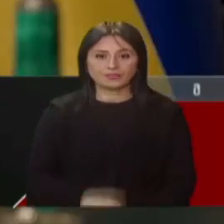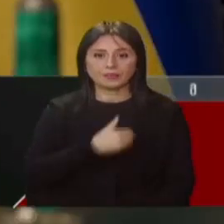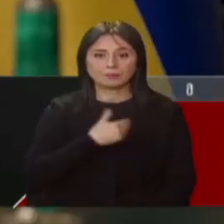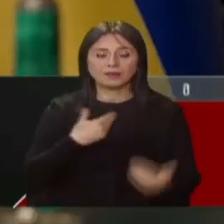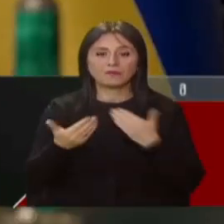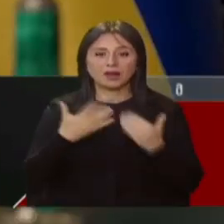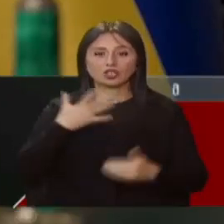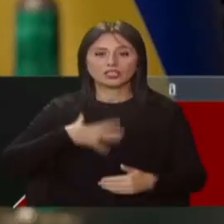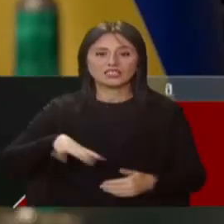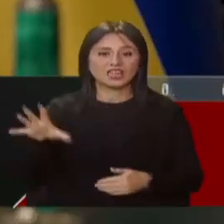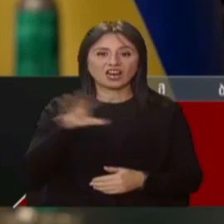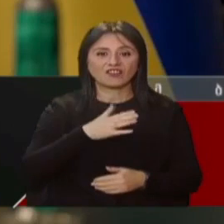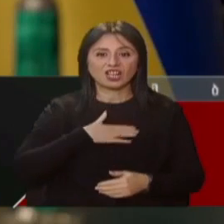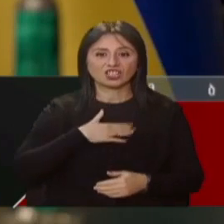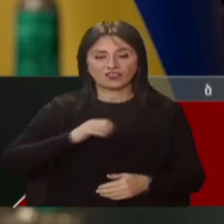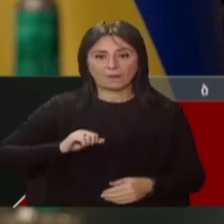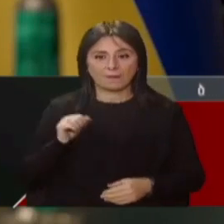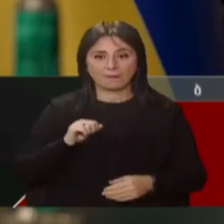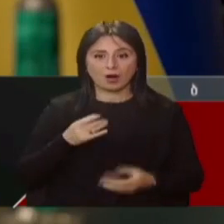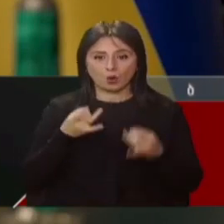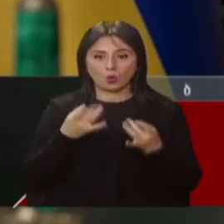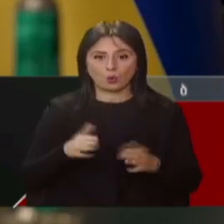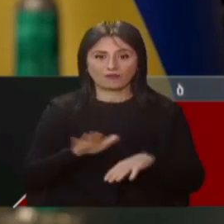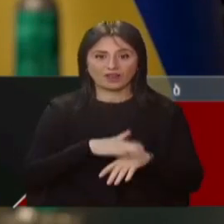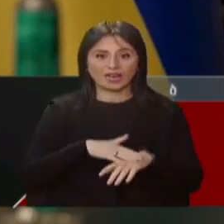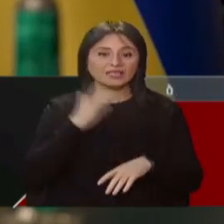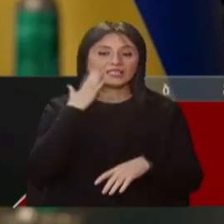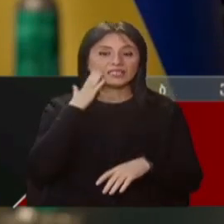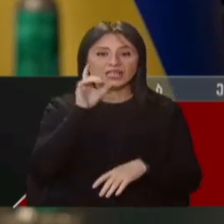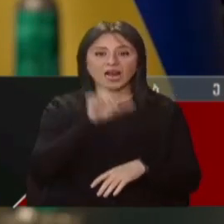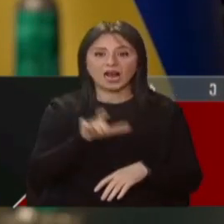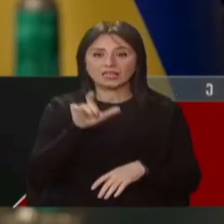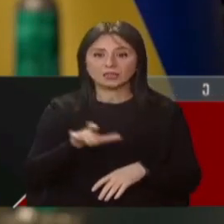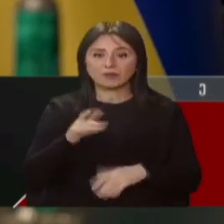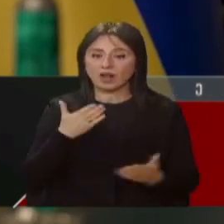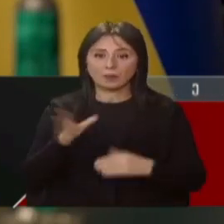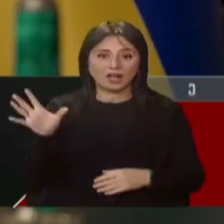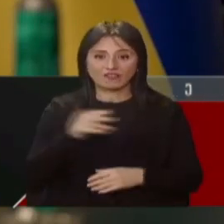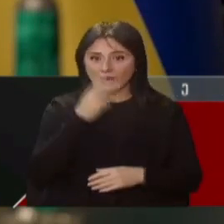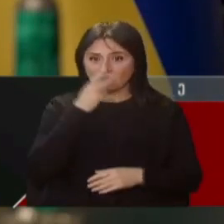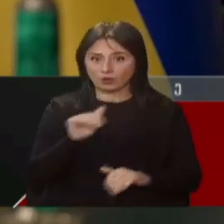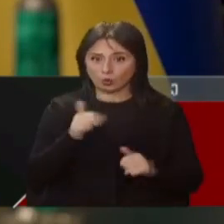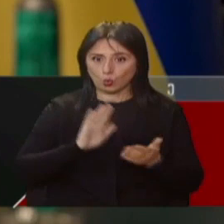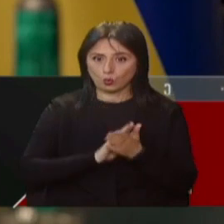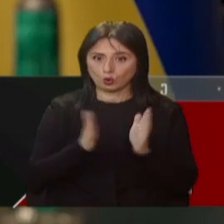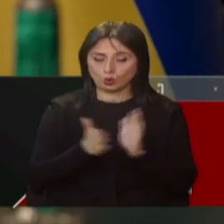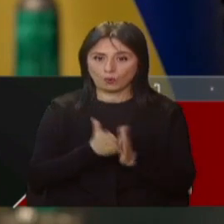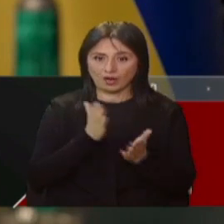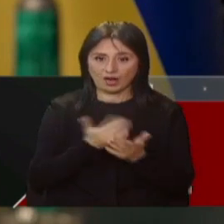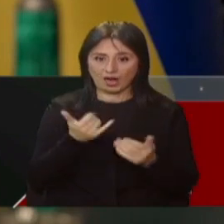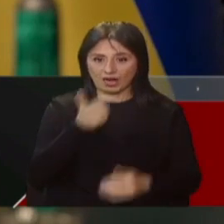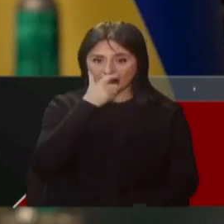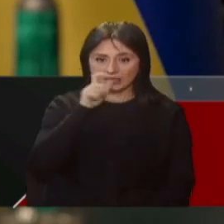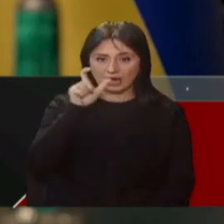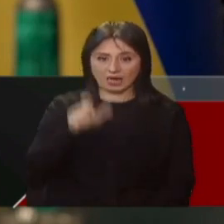Mindam imartos საქართველოში ყველა ჩვენს მეგობარს და უბრალოდ კეთილს ინდისიერ ადამიანებს. Ალბათ ყველამ ნახა როგორ მდგომარეობაშია ახლა